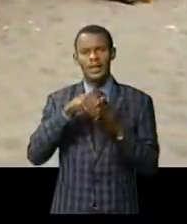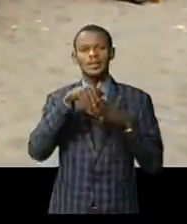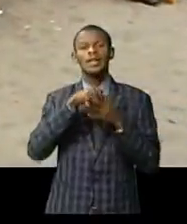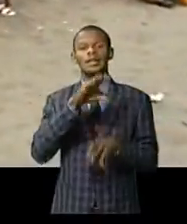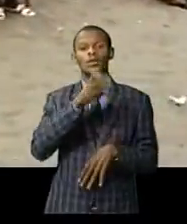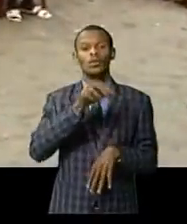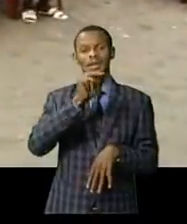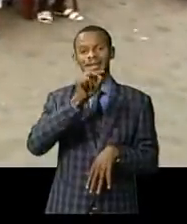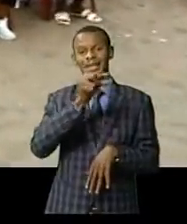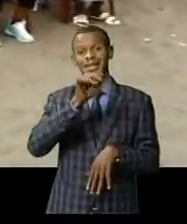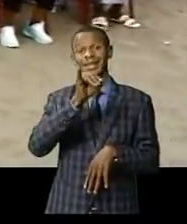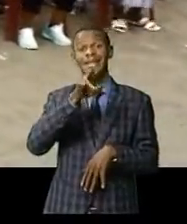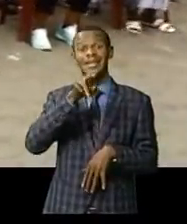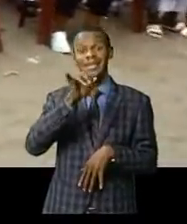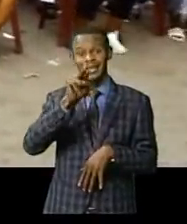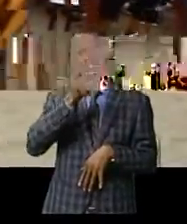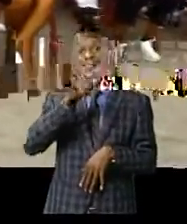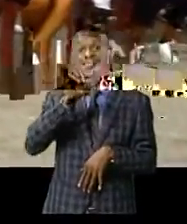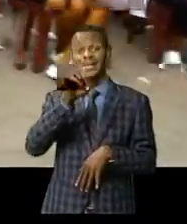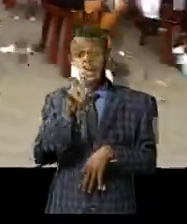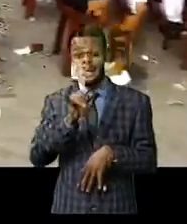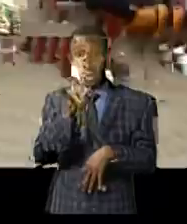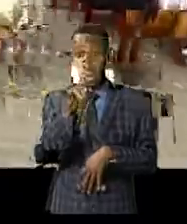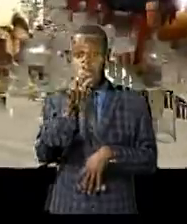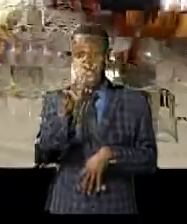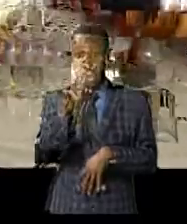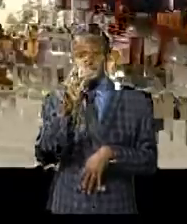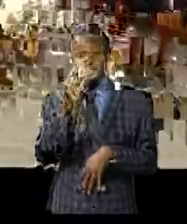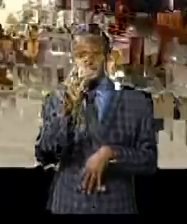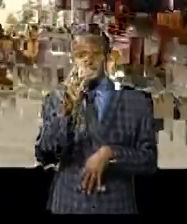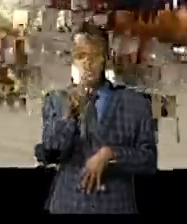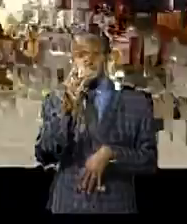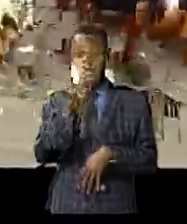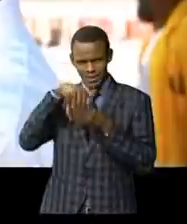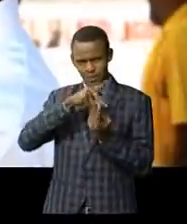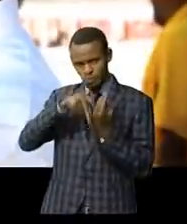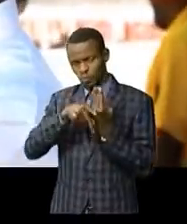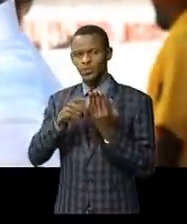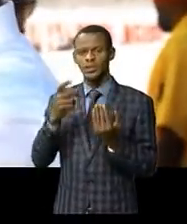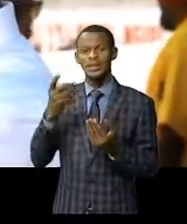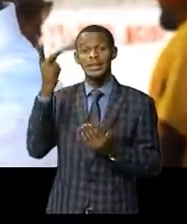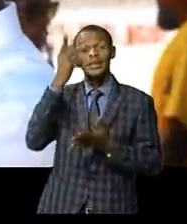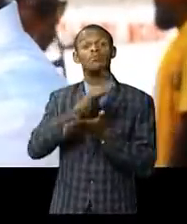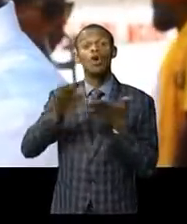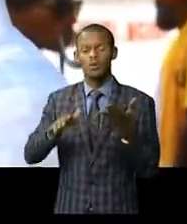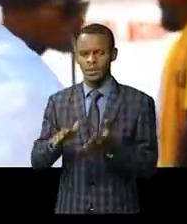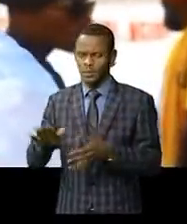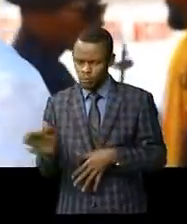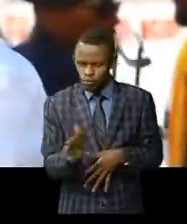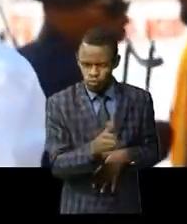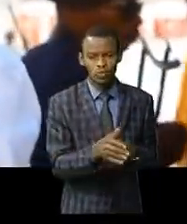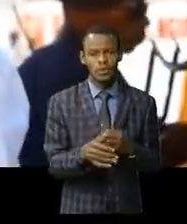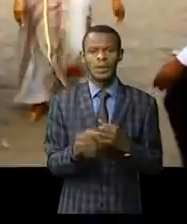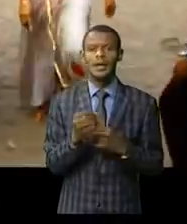le cadre de Kinshasa Bopeto, les députés provinciaux élus de cette municipalité, Eddy Ihili Molangi, a été